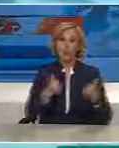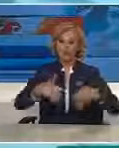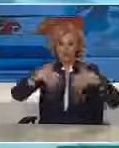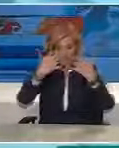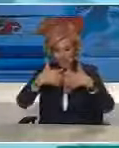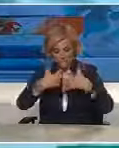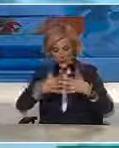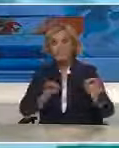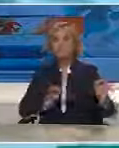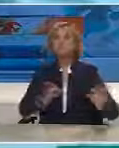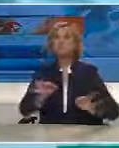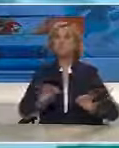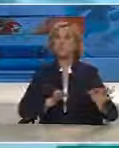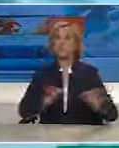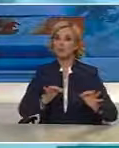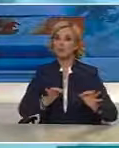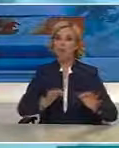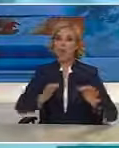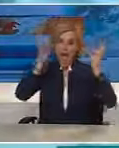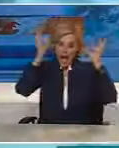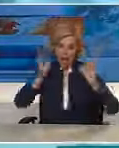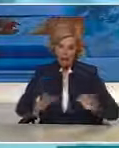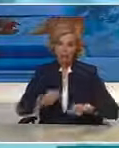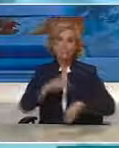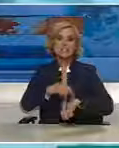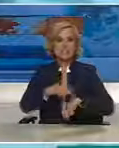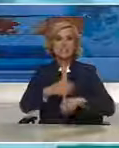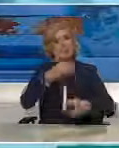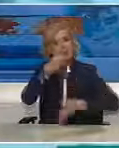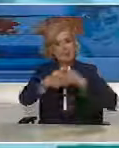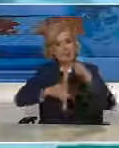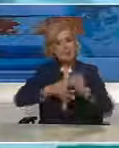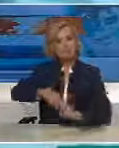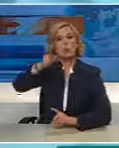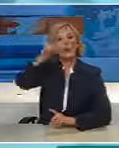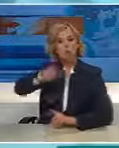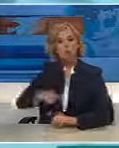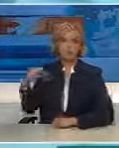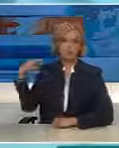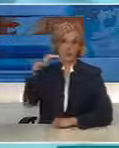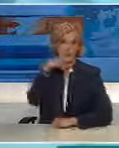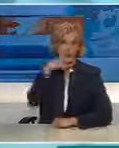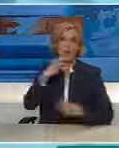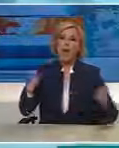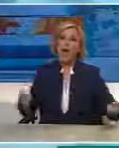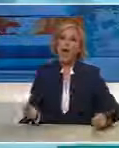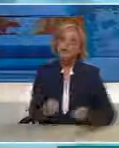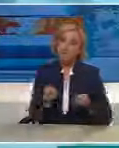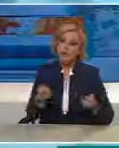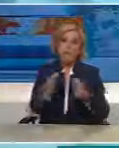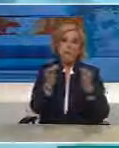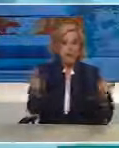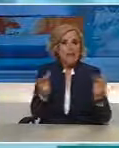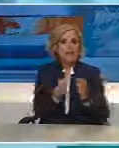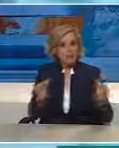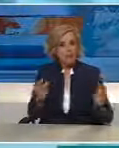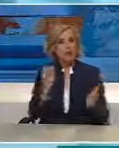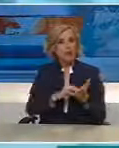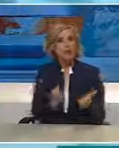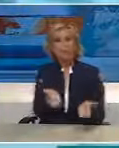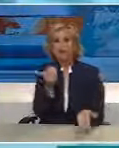σχέδιο, το οποίο την ώρα που πρέπει θα παρουσιάσει ο Πρωθυπουργός. Όπως και για την εφαρμογή των μέτρων, έτσι και για τη σταδιακή άρση τους, να είστε σίγουροι ότι θα